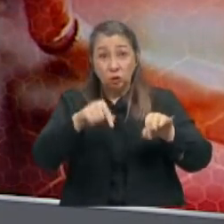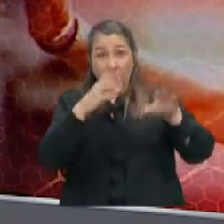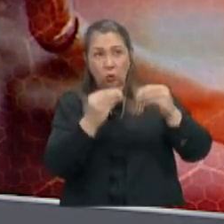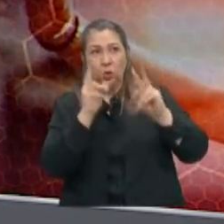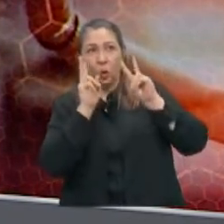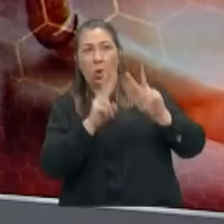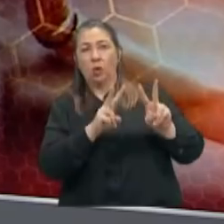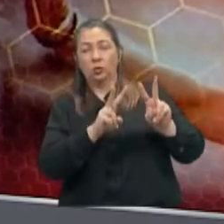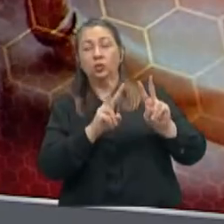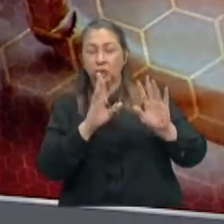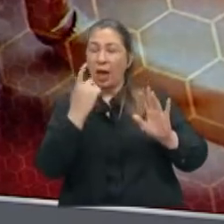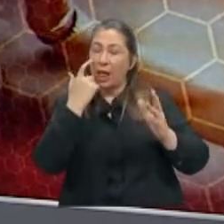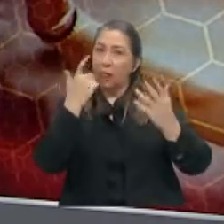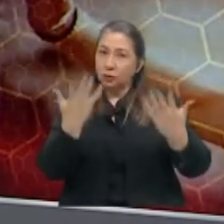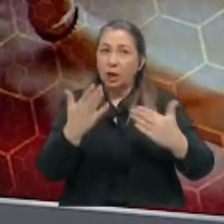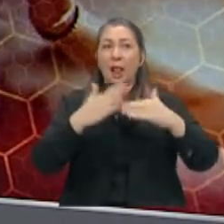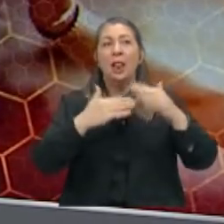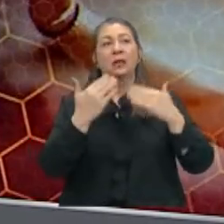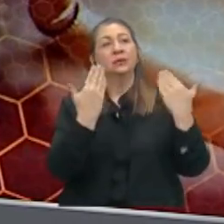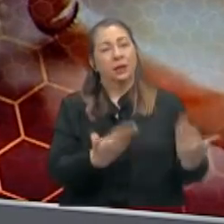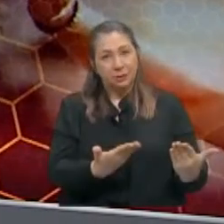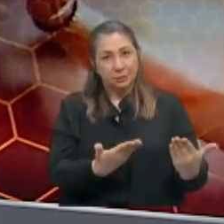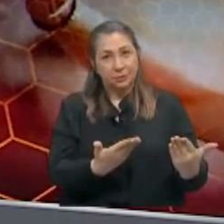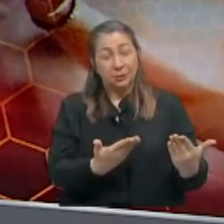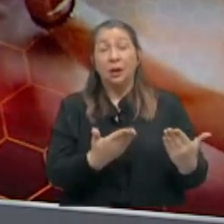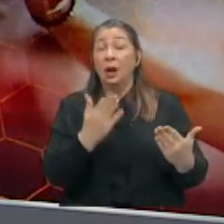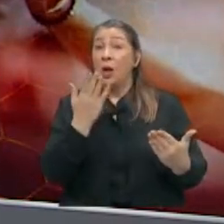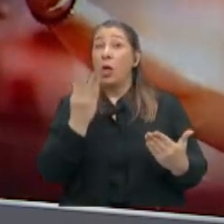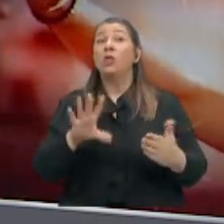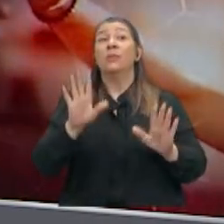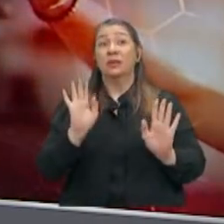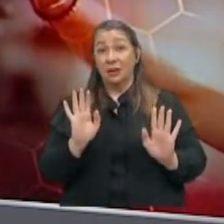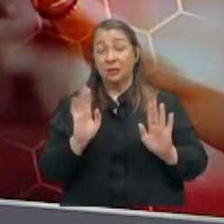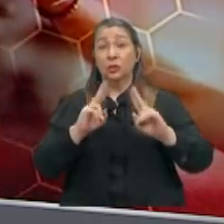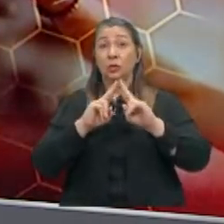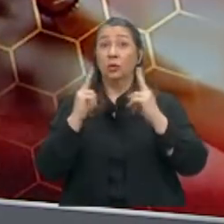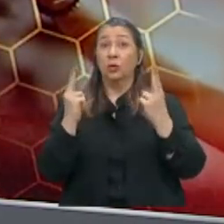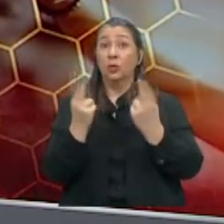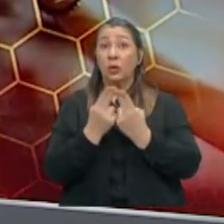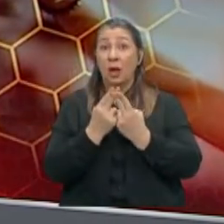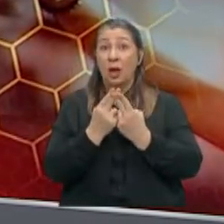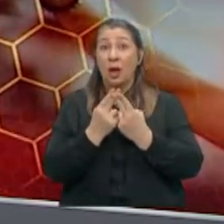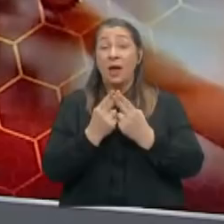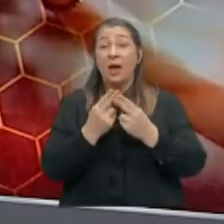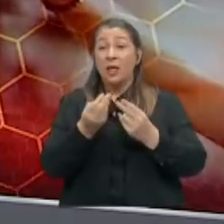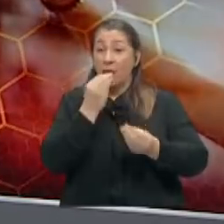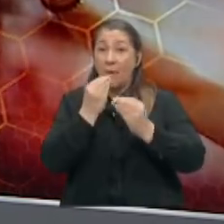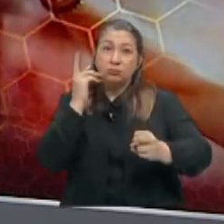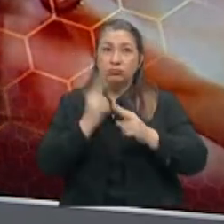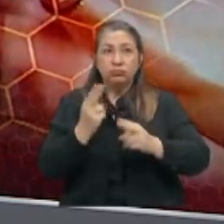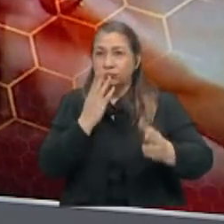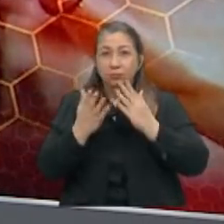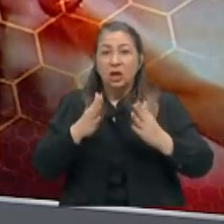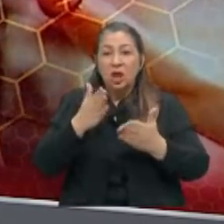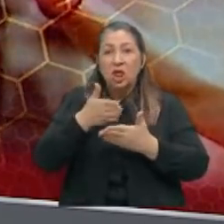olduğunu görüyoruz. Hayırlı olsun, ellerine sağlık. Olmadan dünya fast food, hızlı yemek